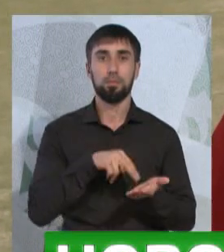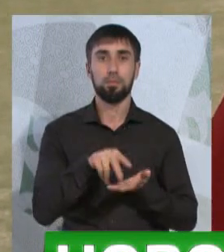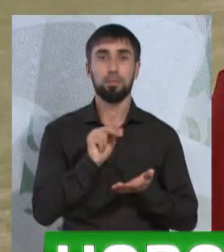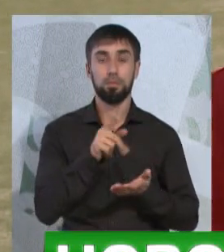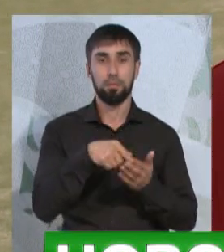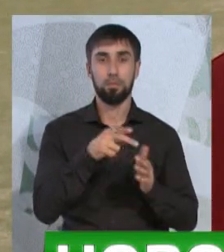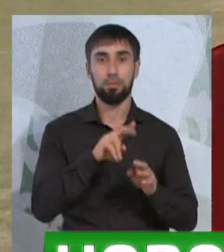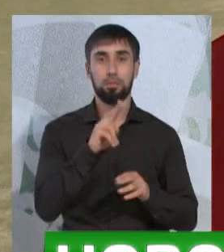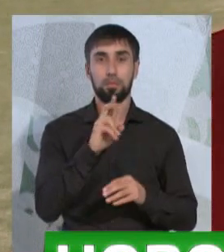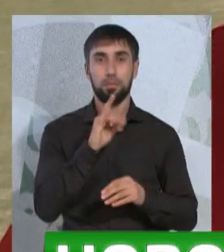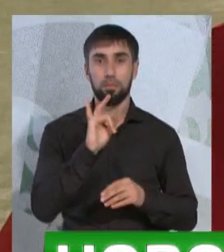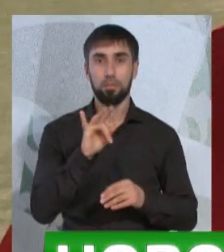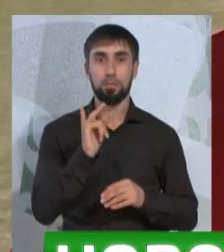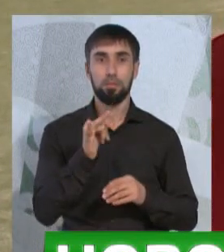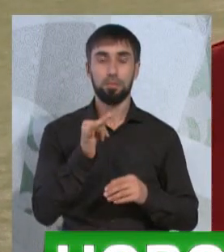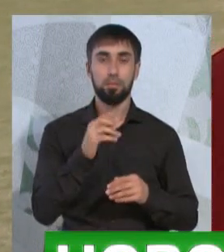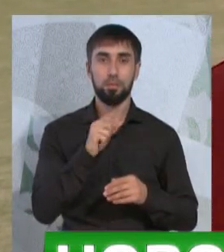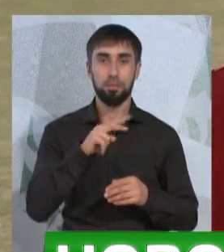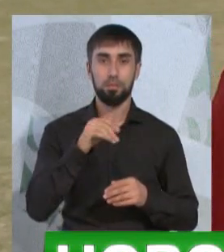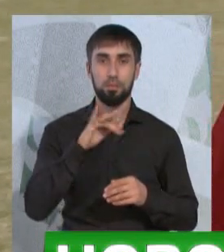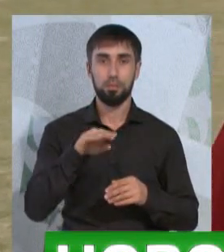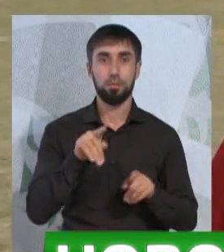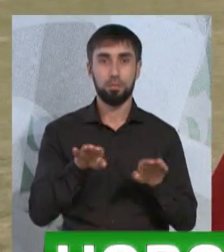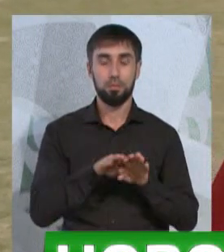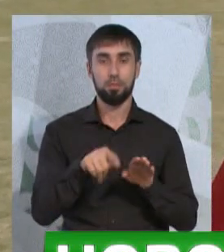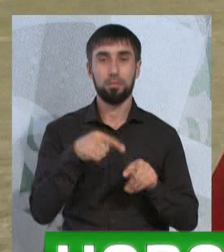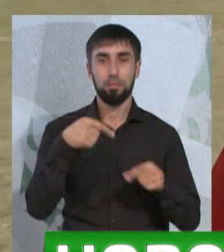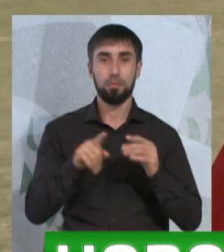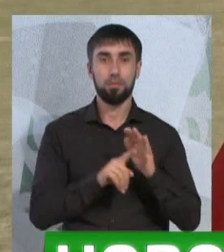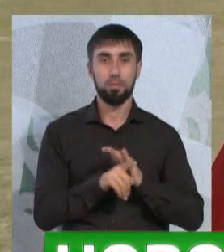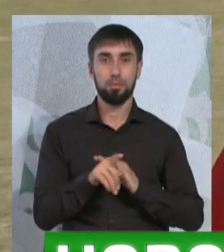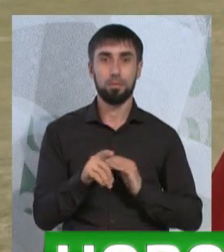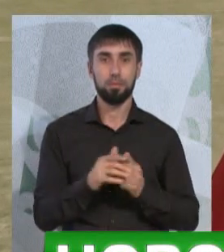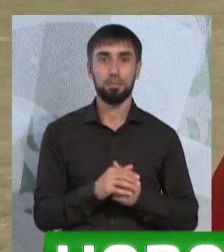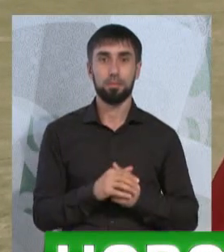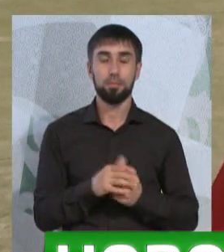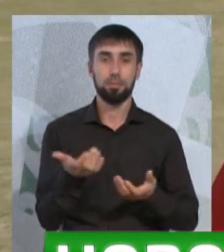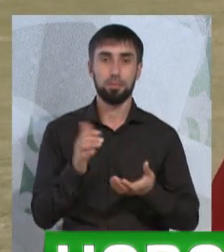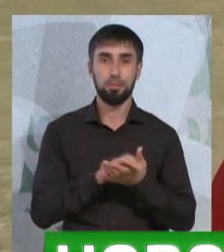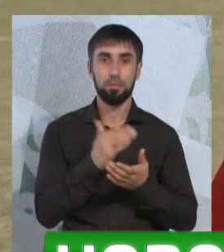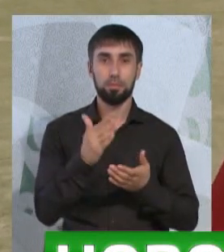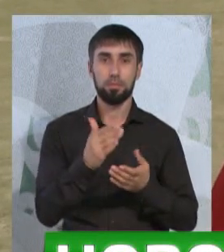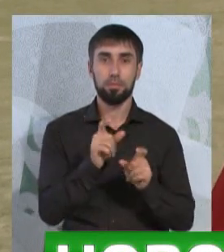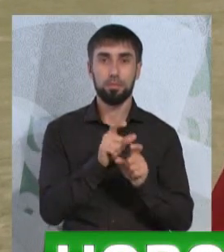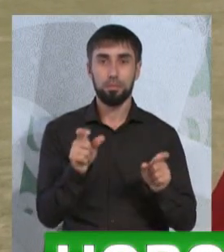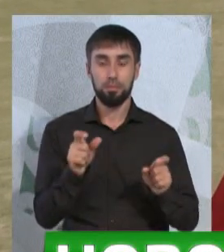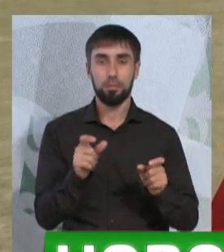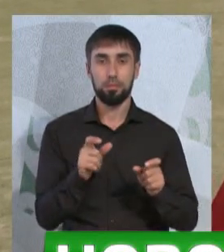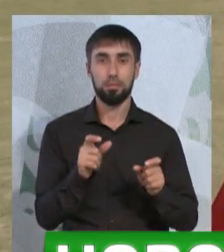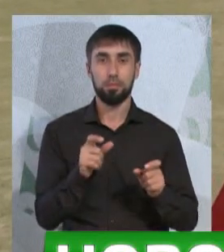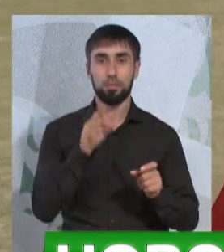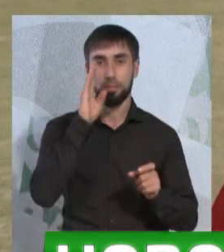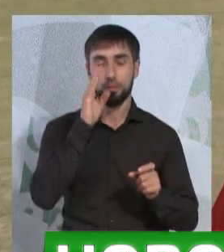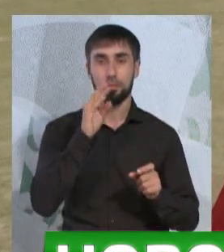букваря, с азов, алфавит. Также мы футбол начинаем знакомиться с ребятами, насколько